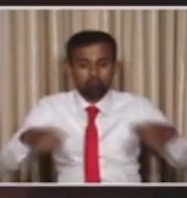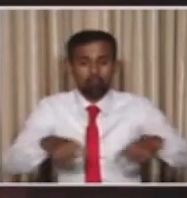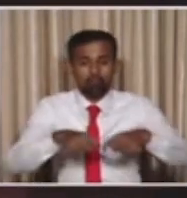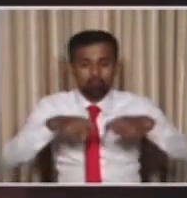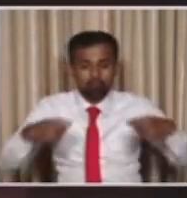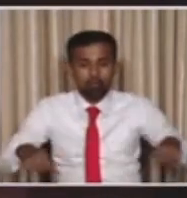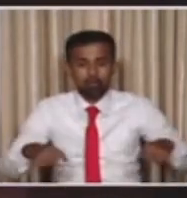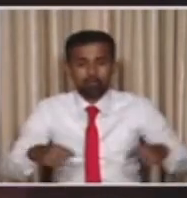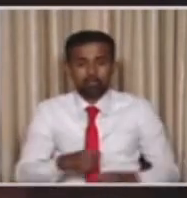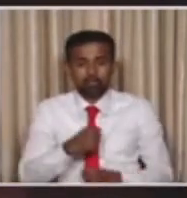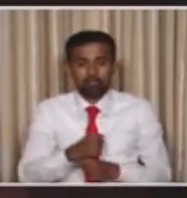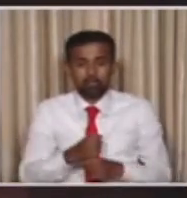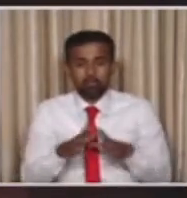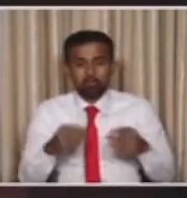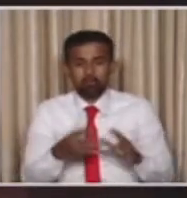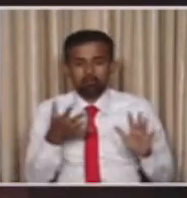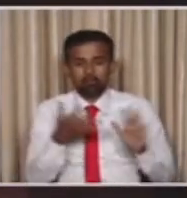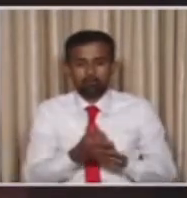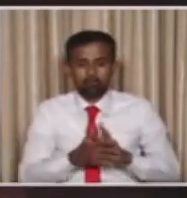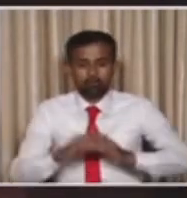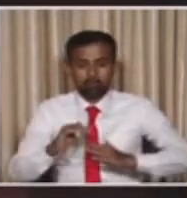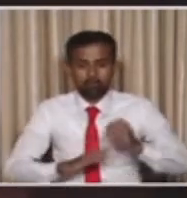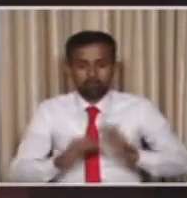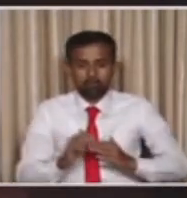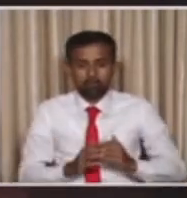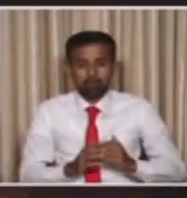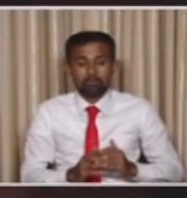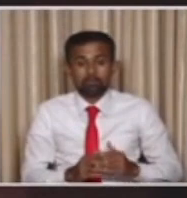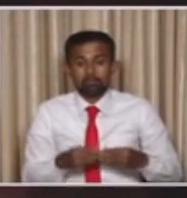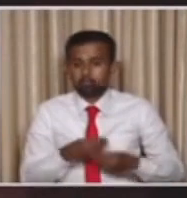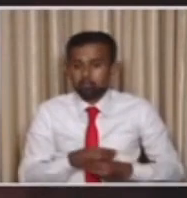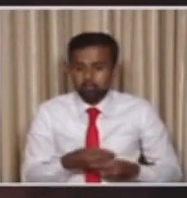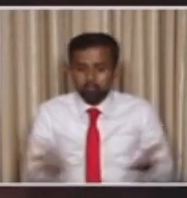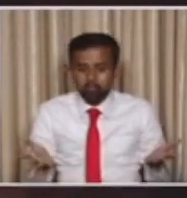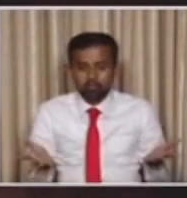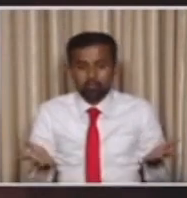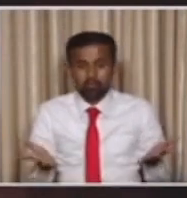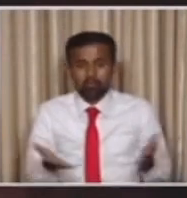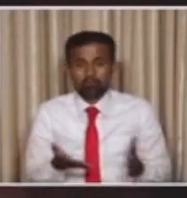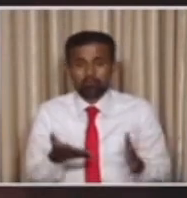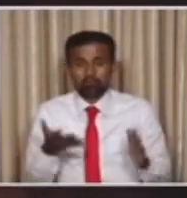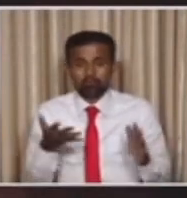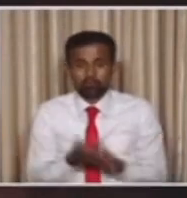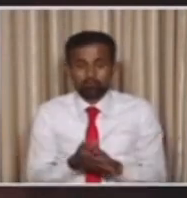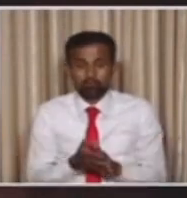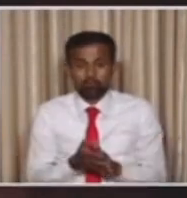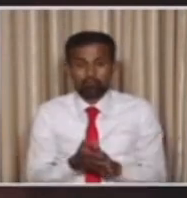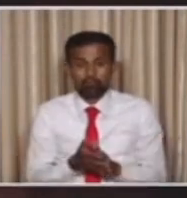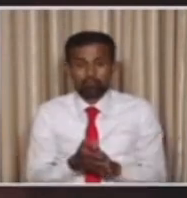තුලින් රාජ්‍ය දේපළ අවභාවිතා කිරීම අනර්ථය කිරීම සාපරාදී